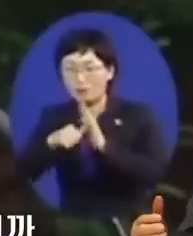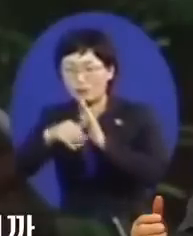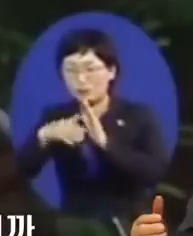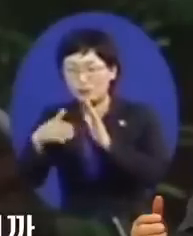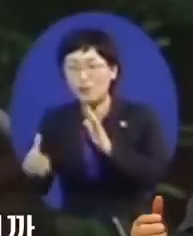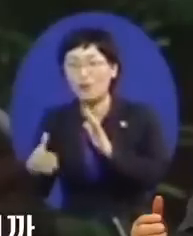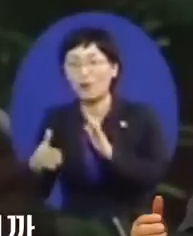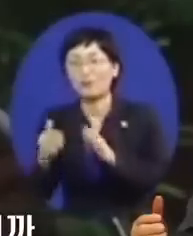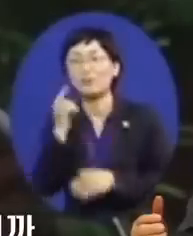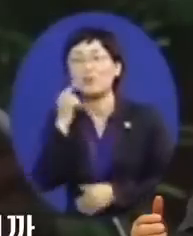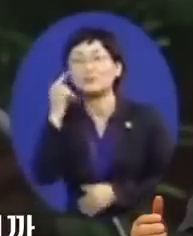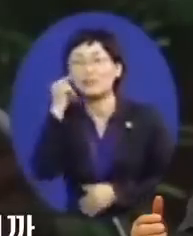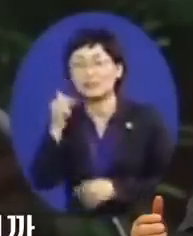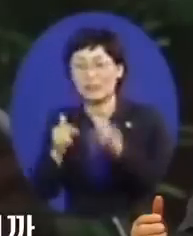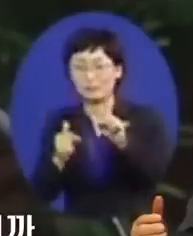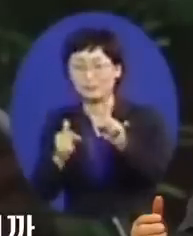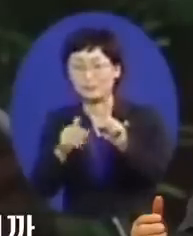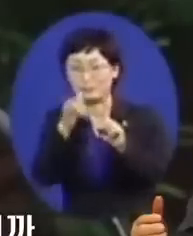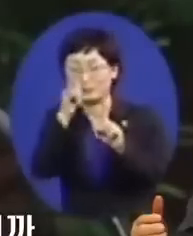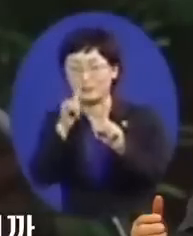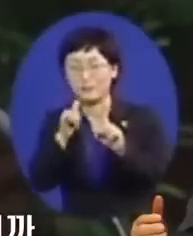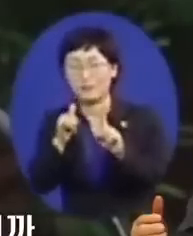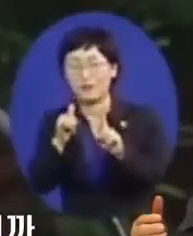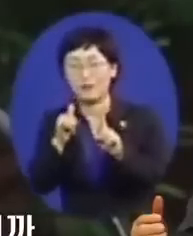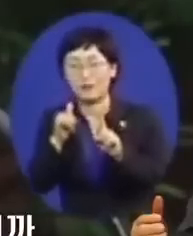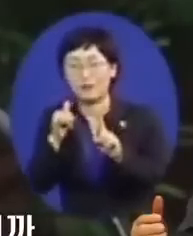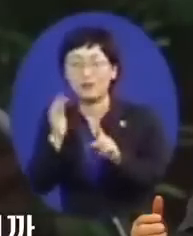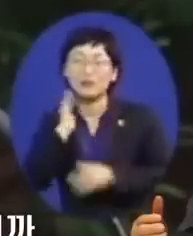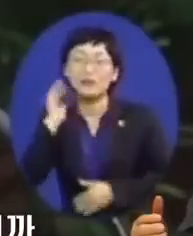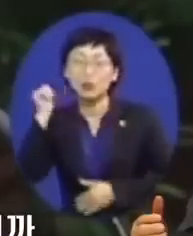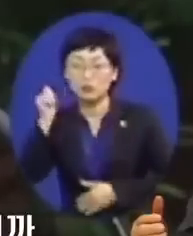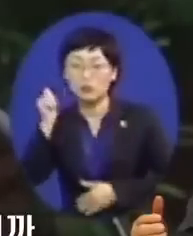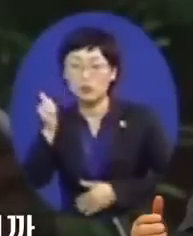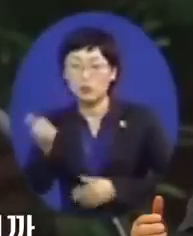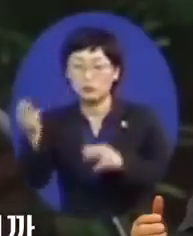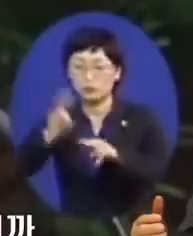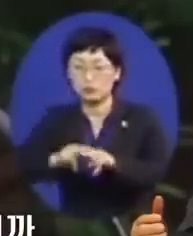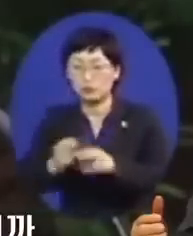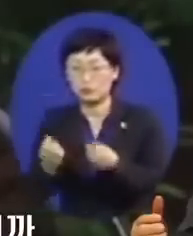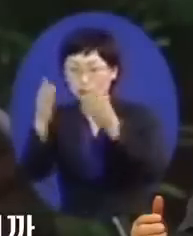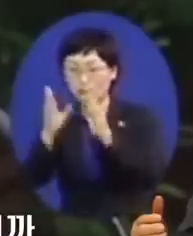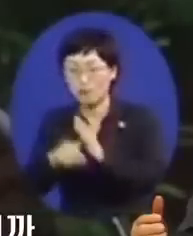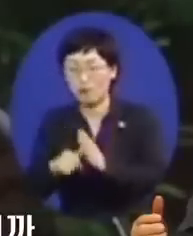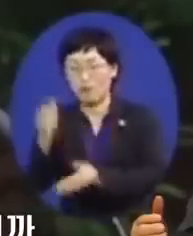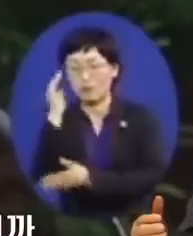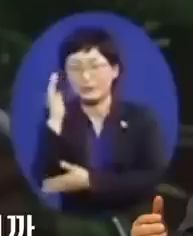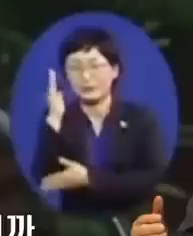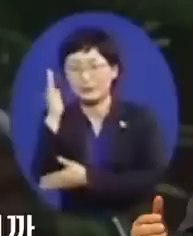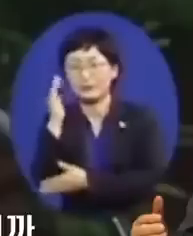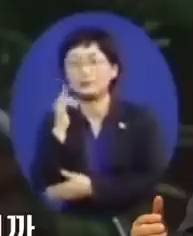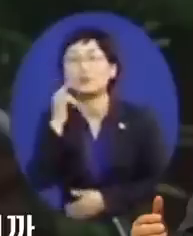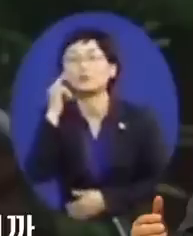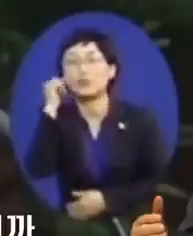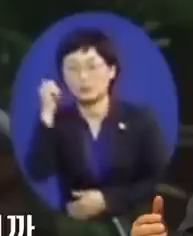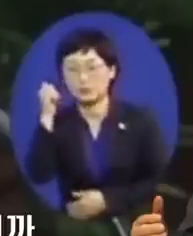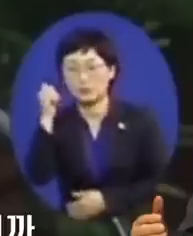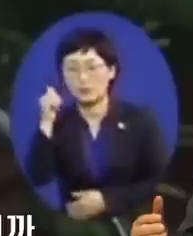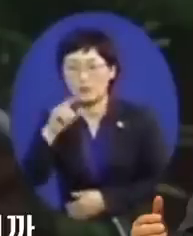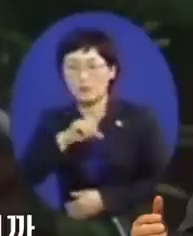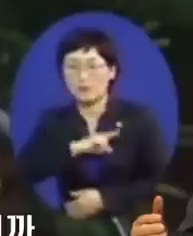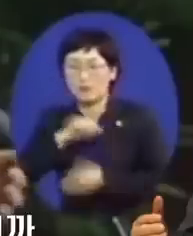목사 한 분이 대통령 취임식에서 연설한 목사님이십니다. 그 명망이